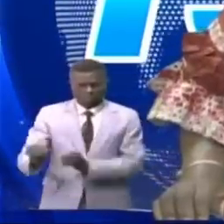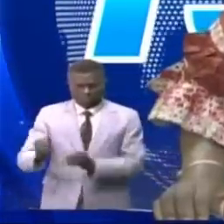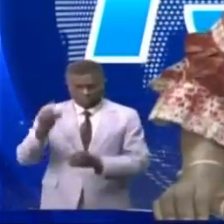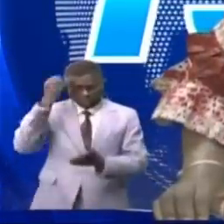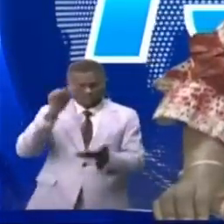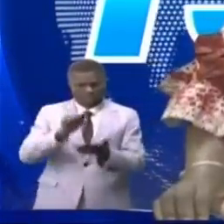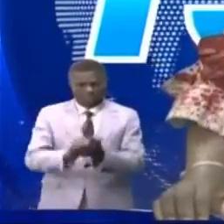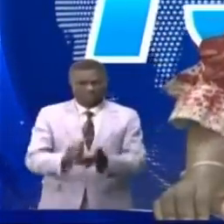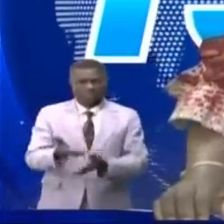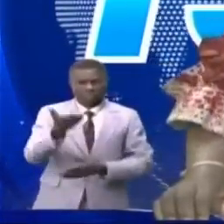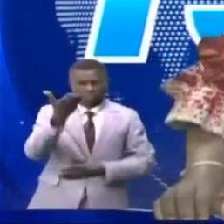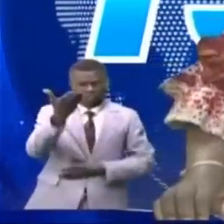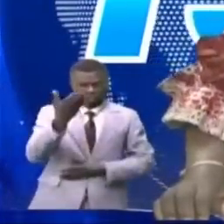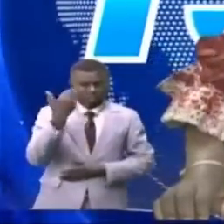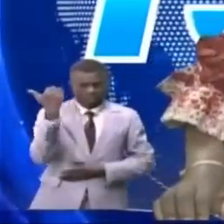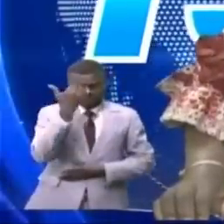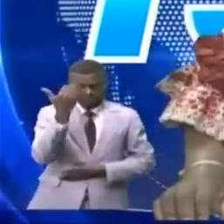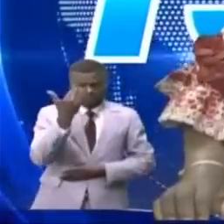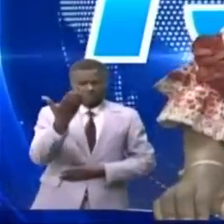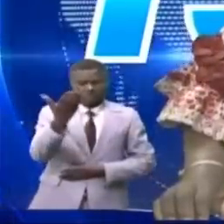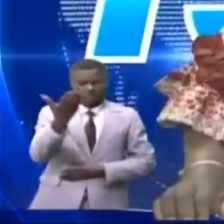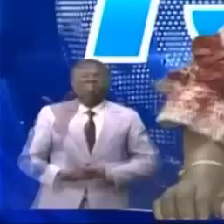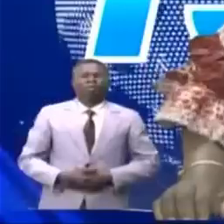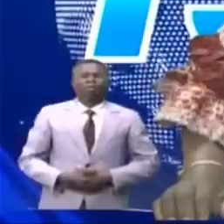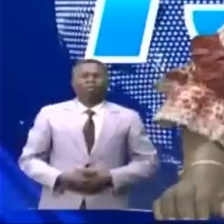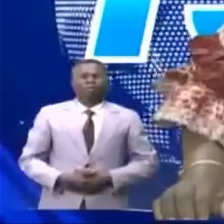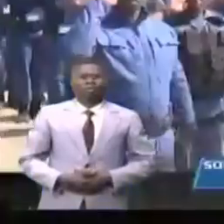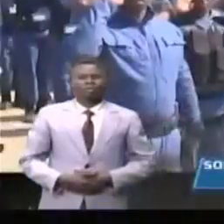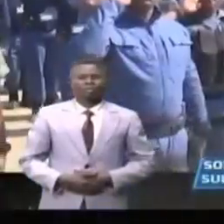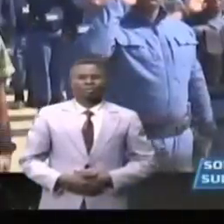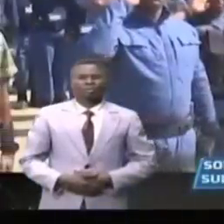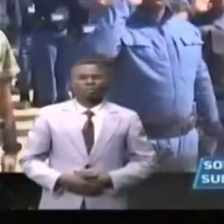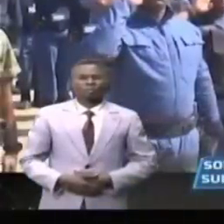optique. Richard Kalala a signé ce reportage.